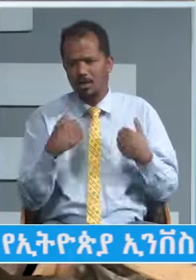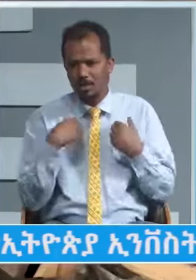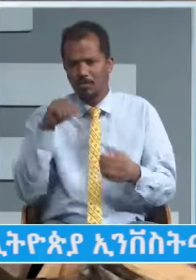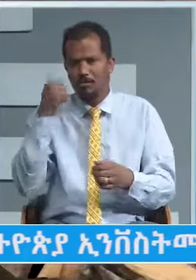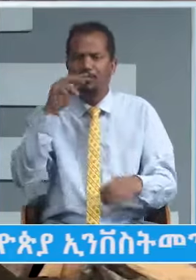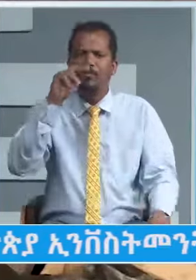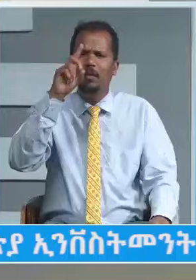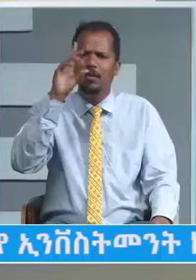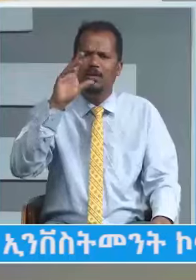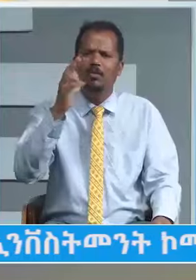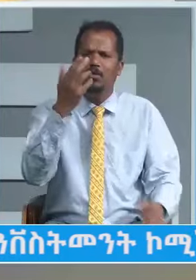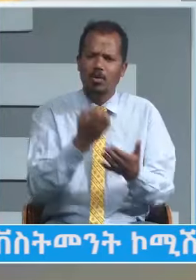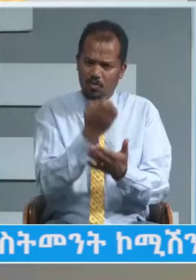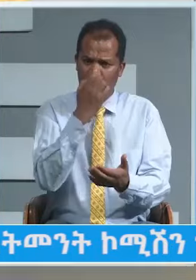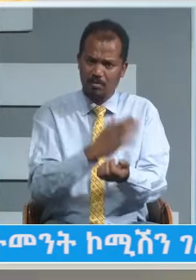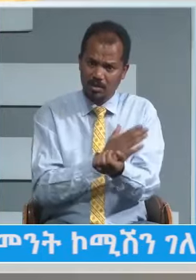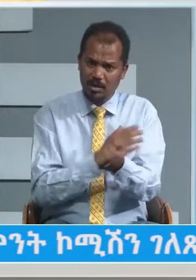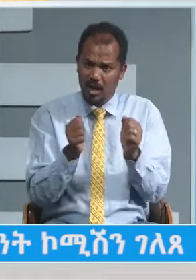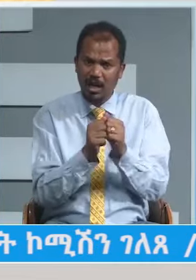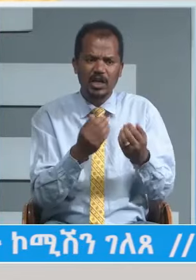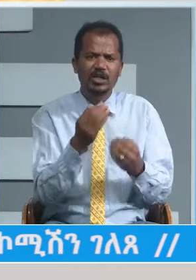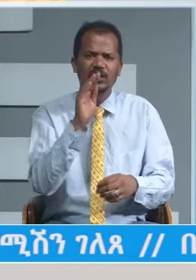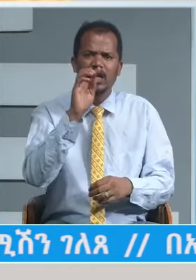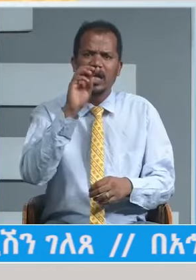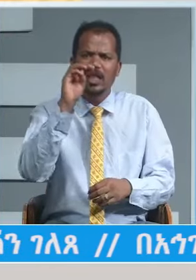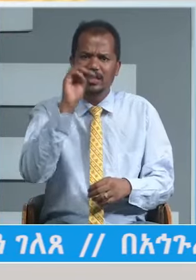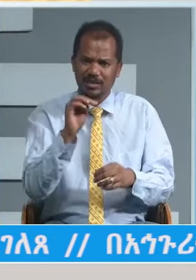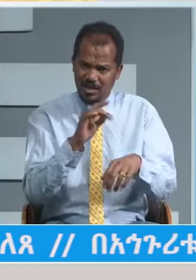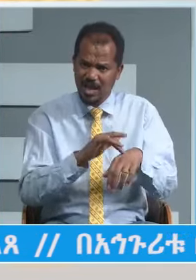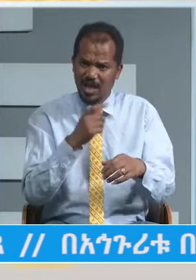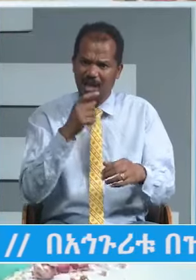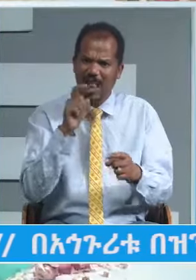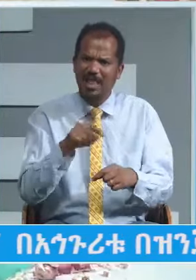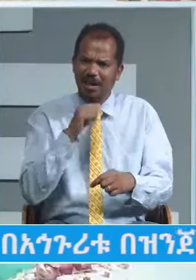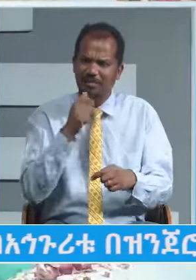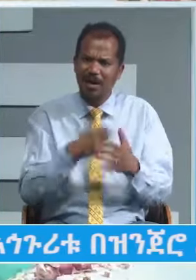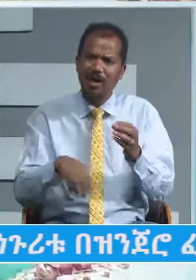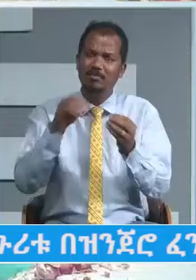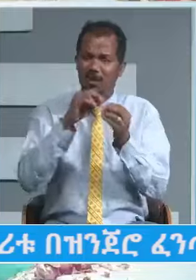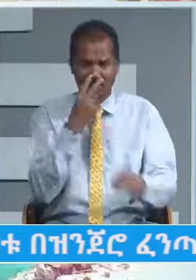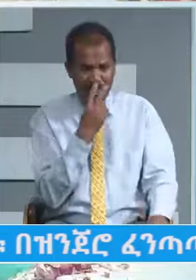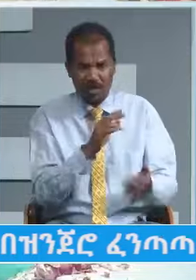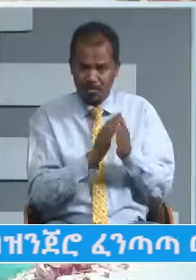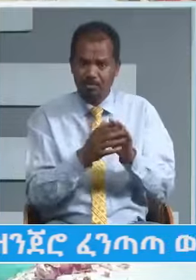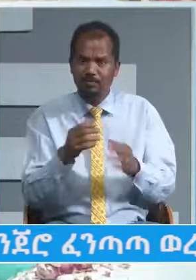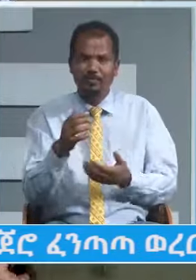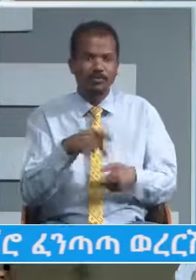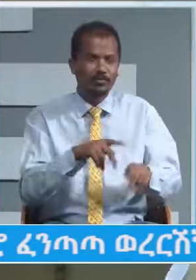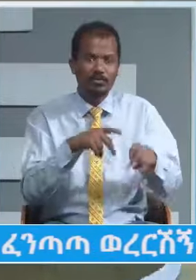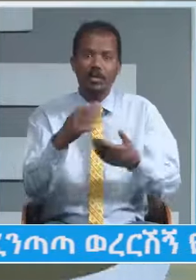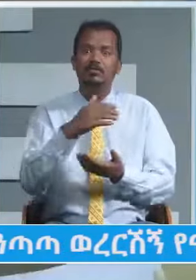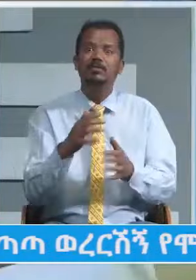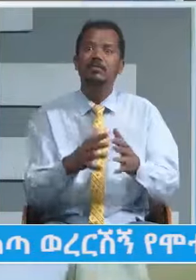በሌላ በኩል ከማክሮ ኢኮኖሚ ፖሊሲ ማሻሻያ ጋር ተያይዞ በሸቀጣሸቀጦች ላይ ያልተገባ የዋጋ ጭማሪ እየተስተዋለ በመሆኑ የግብርና